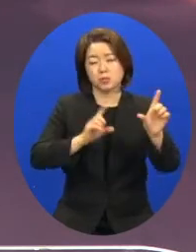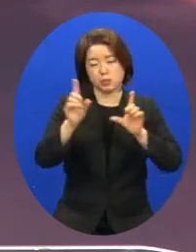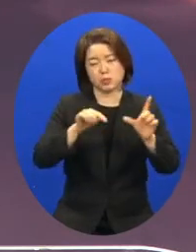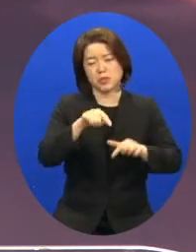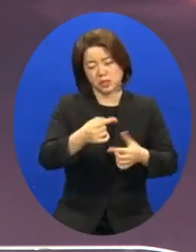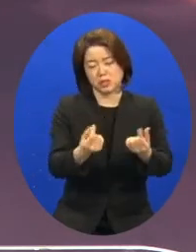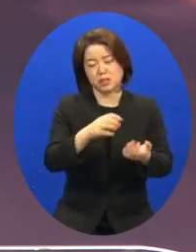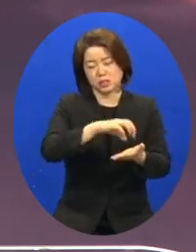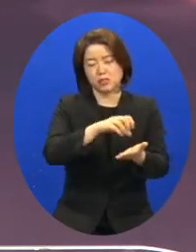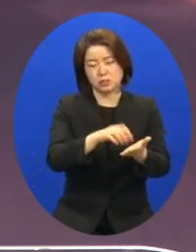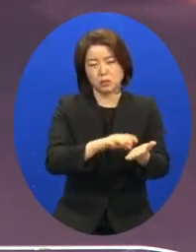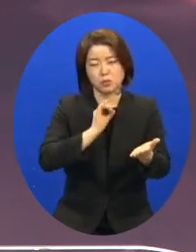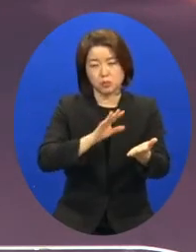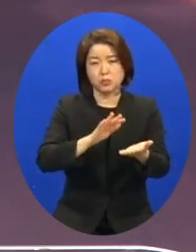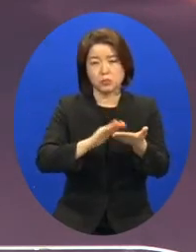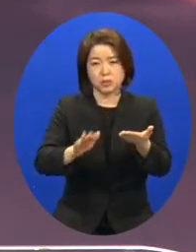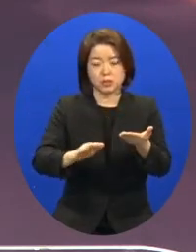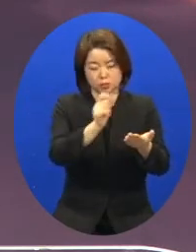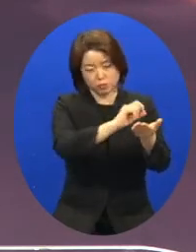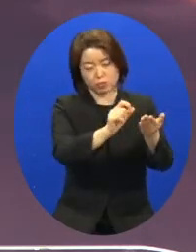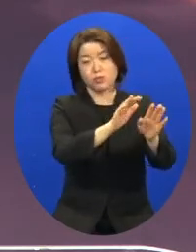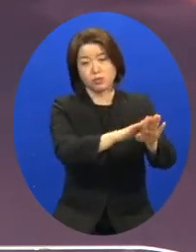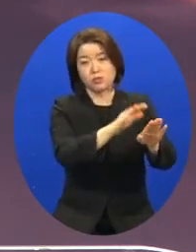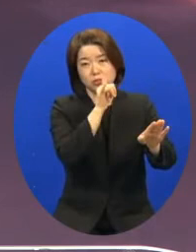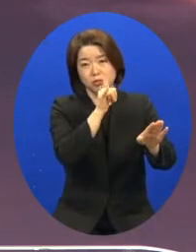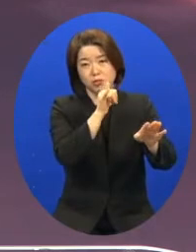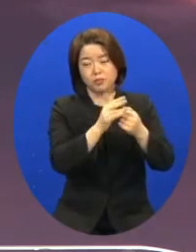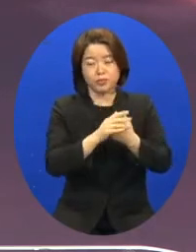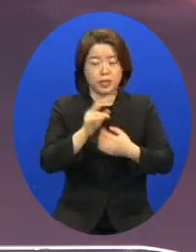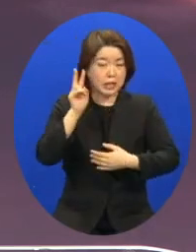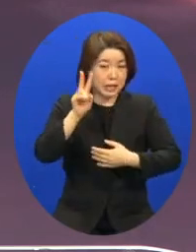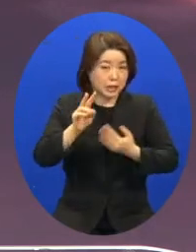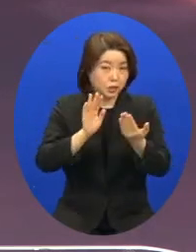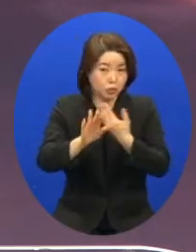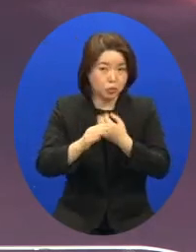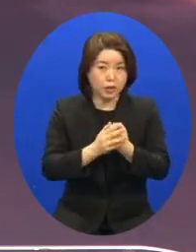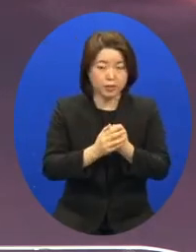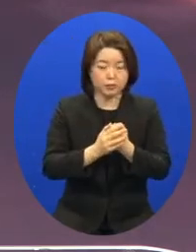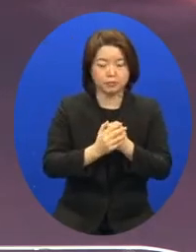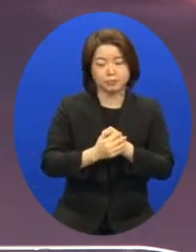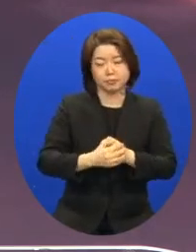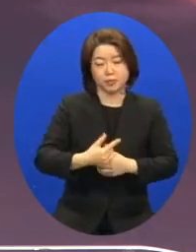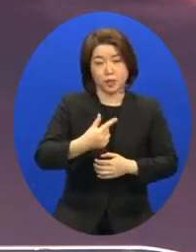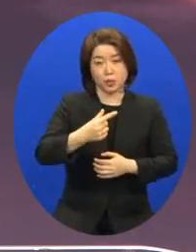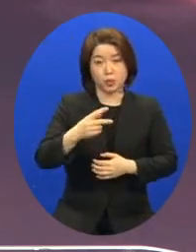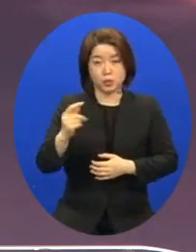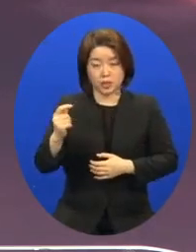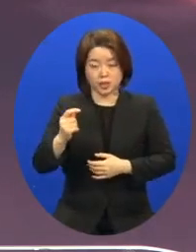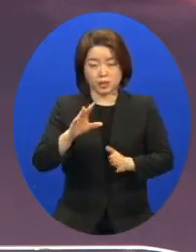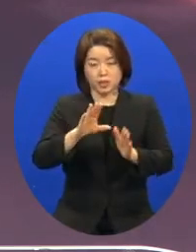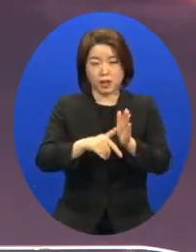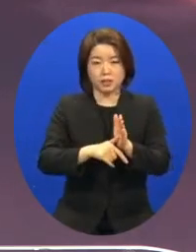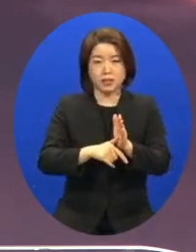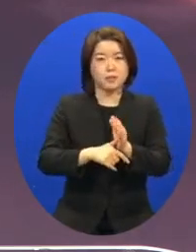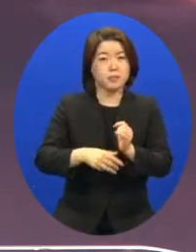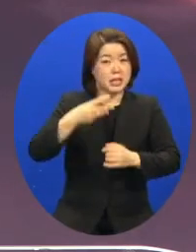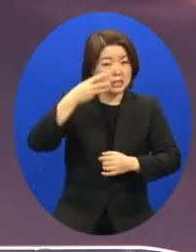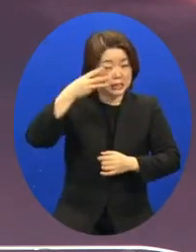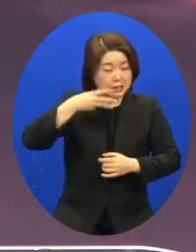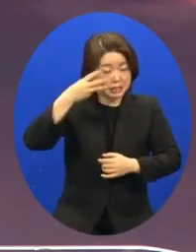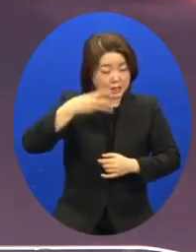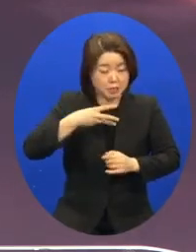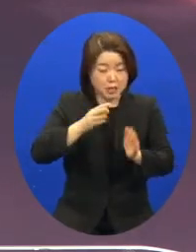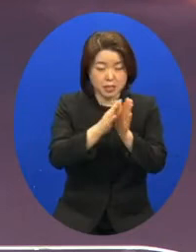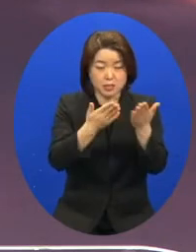모양입니다. 그렇게 쓰셨어요. 그런데 이틀 뒤에 그가 큐티하는데 예레미야서를 읽다가 하나님이